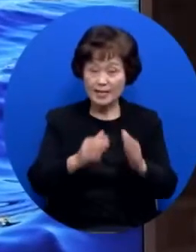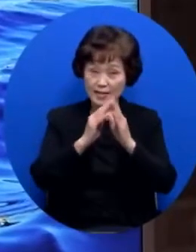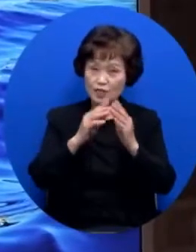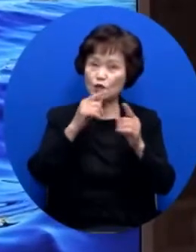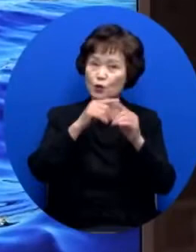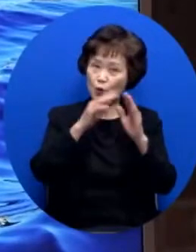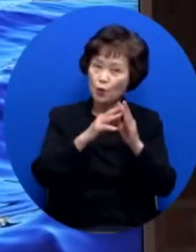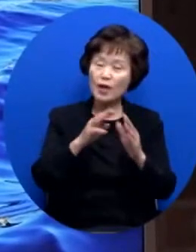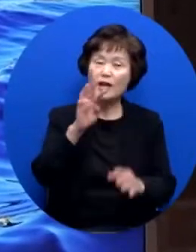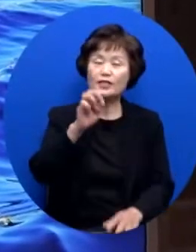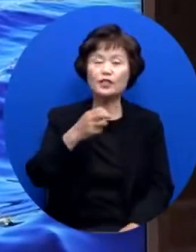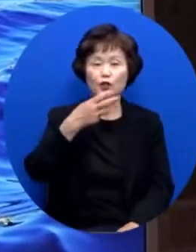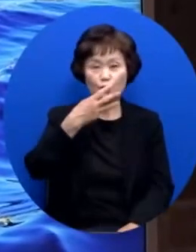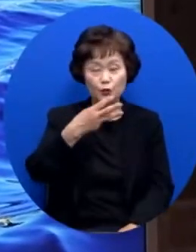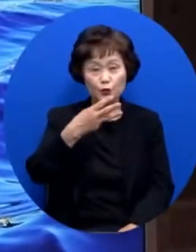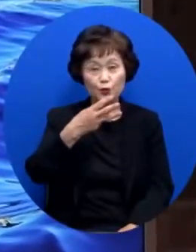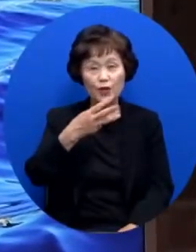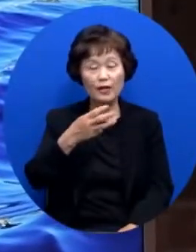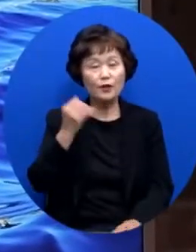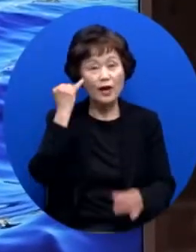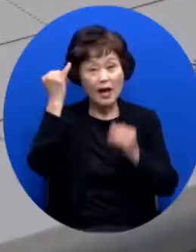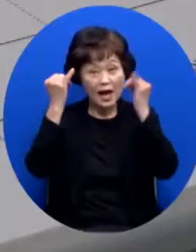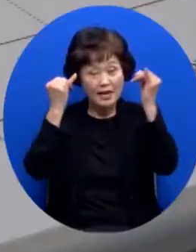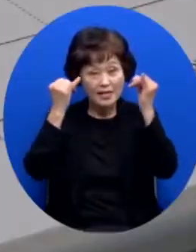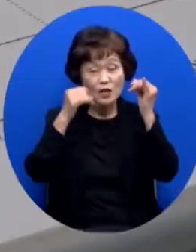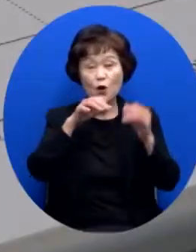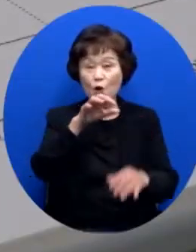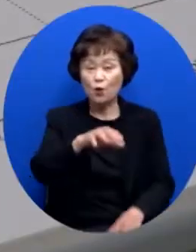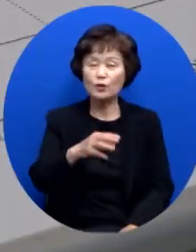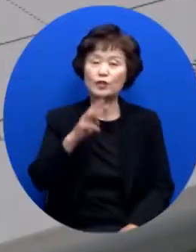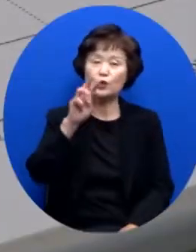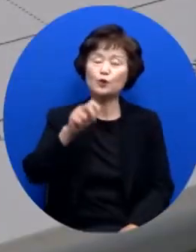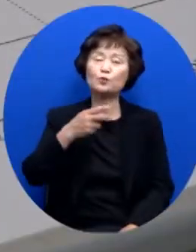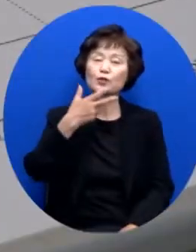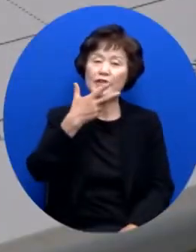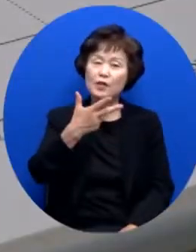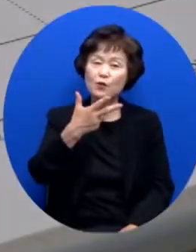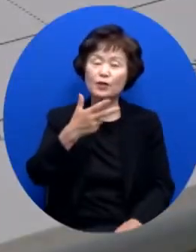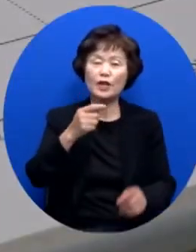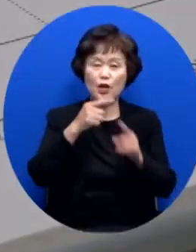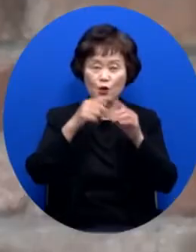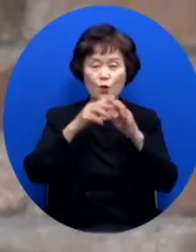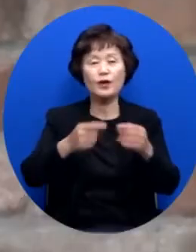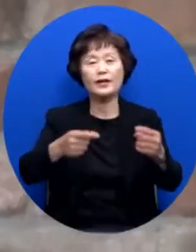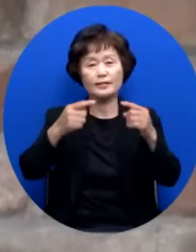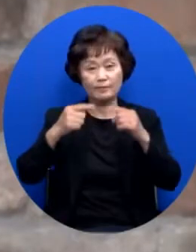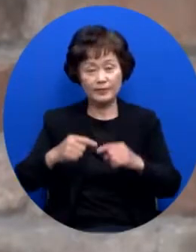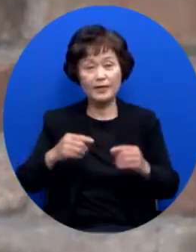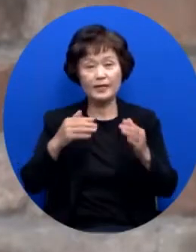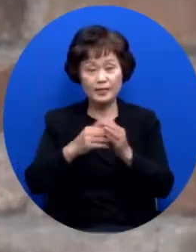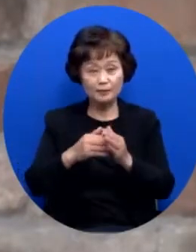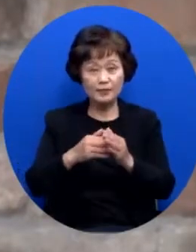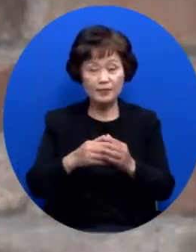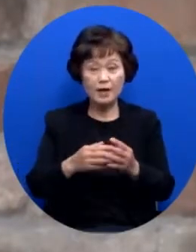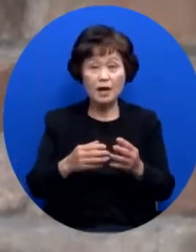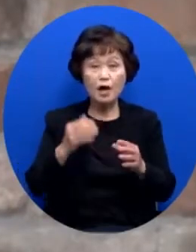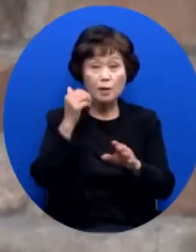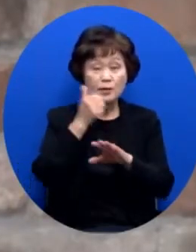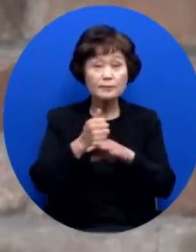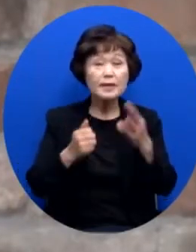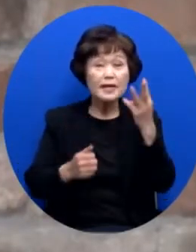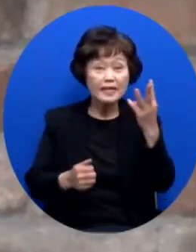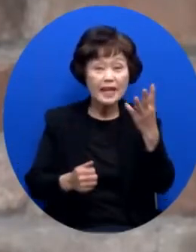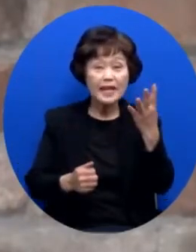32개 교회, 선교연교회 개척 아이디어 부문에 27개 교회가 참가했습니다. 부문별 4개 교회가 1,